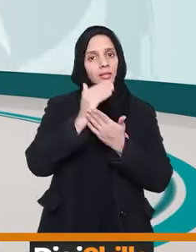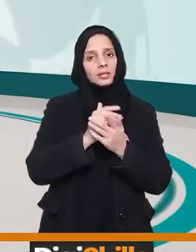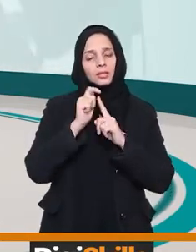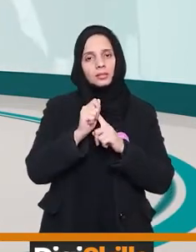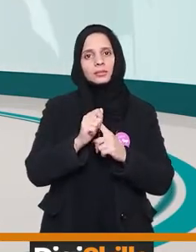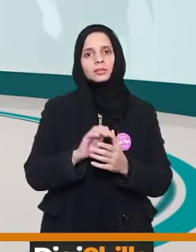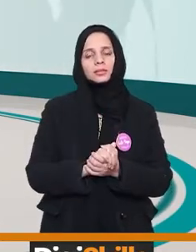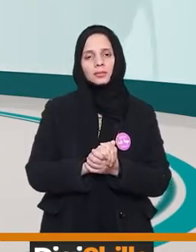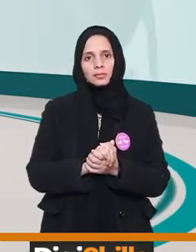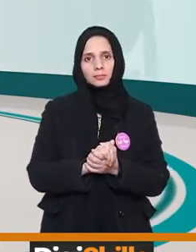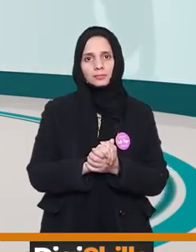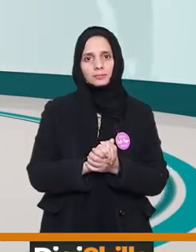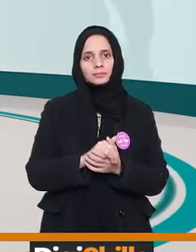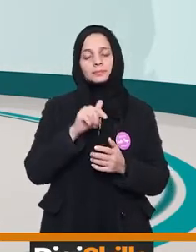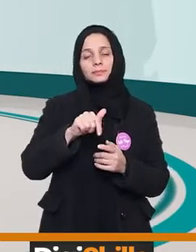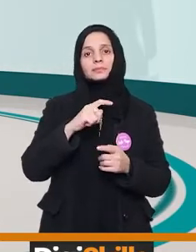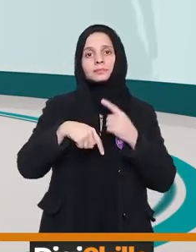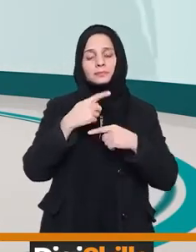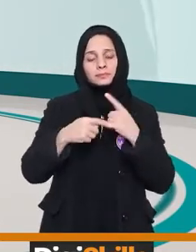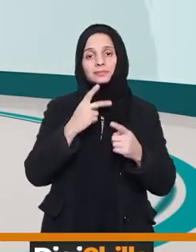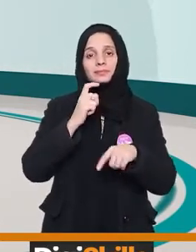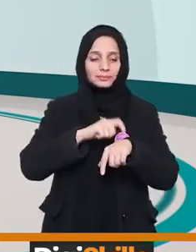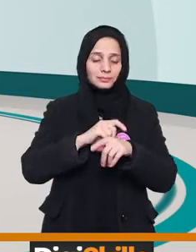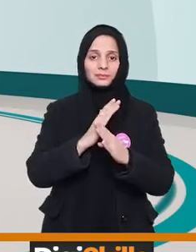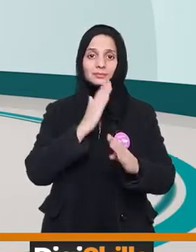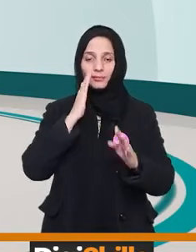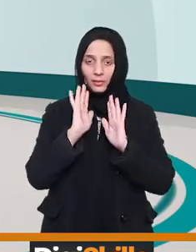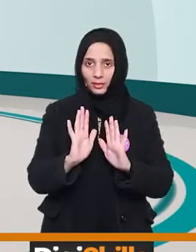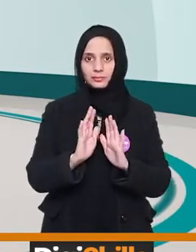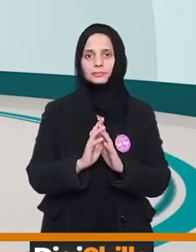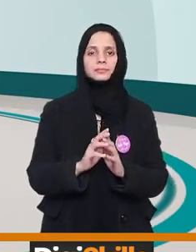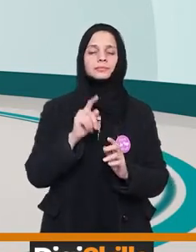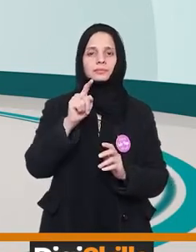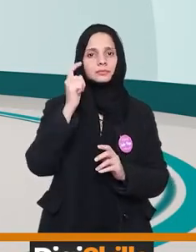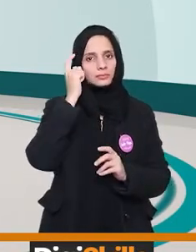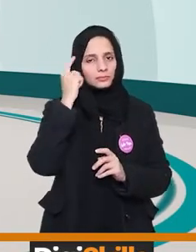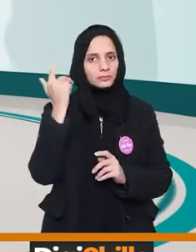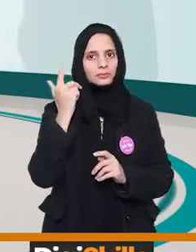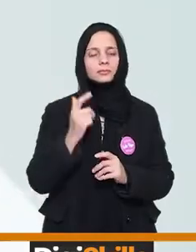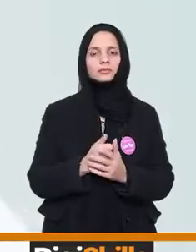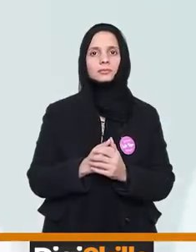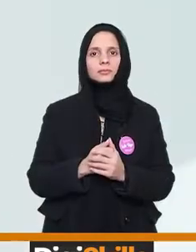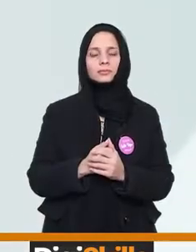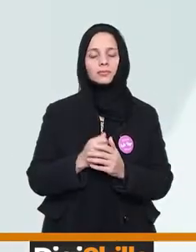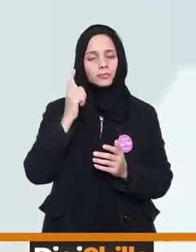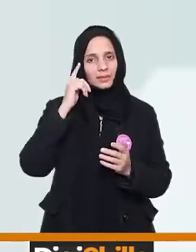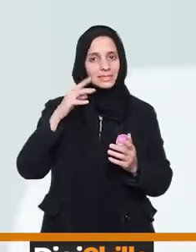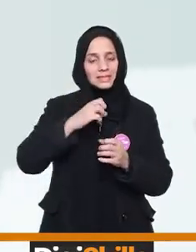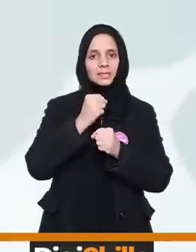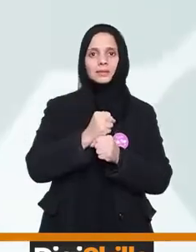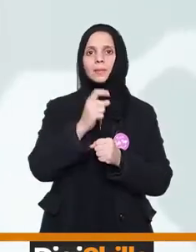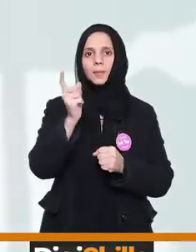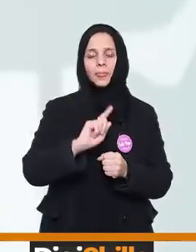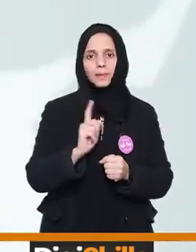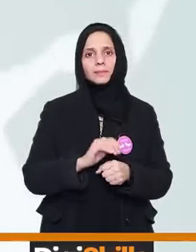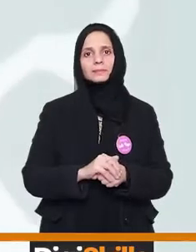کر لیں کہ اگر اس پرٹیکولر کام کو اتنا ٹائم لینا چاہیے تو پھر یقین جانیے کہ آپ اپنے آپ کو